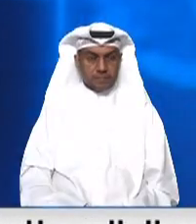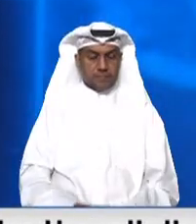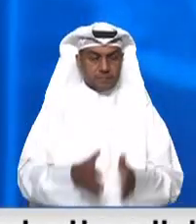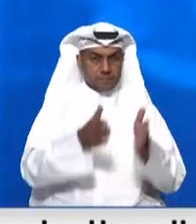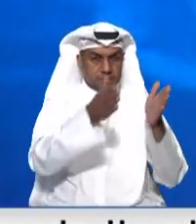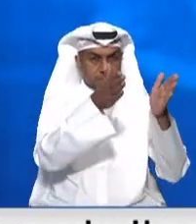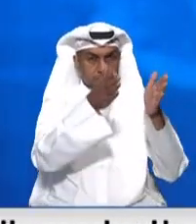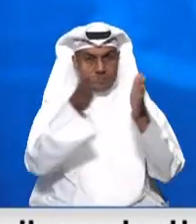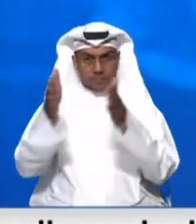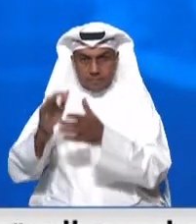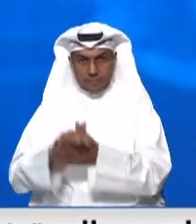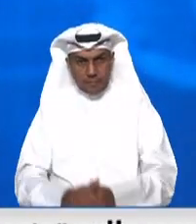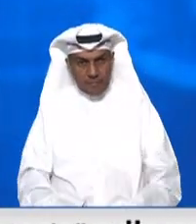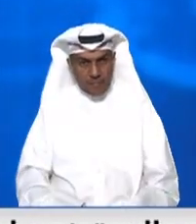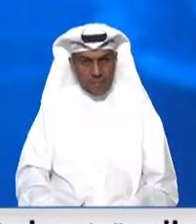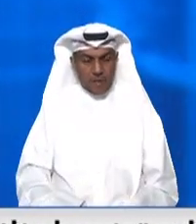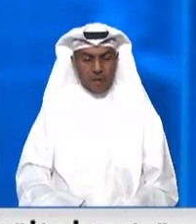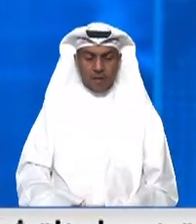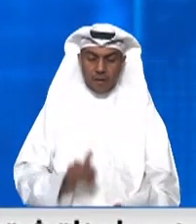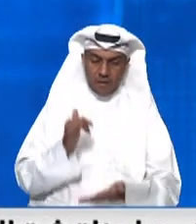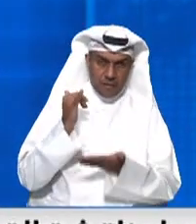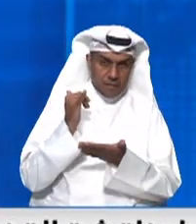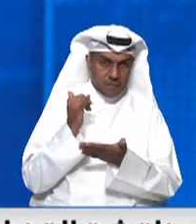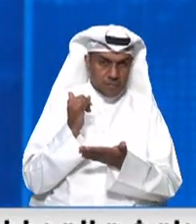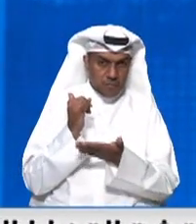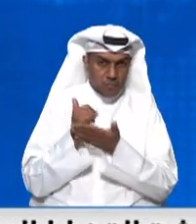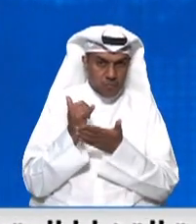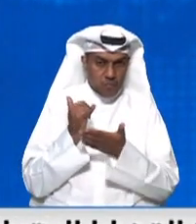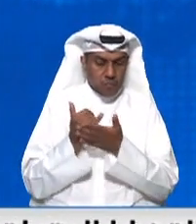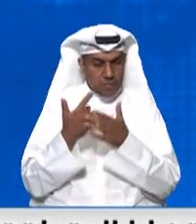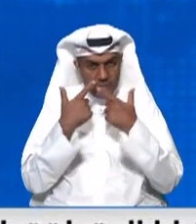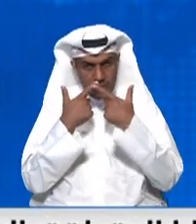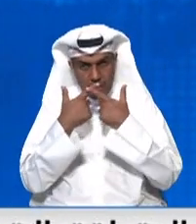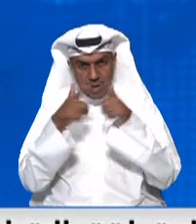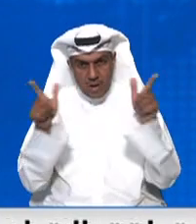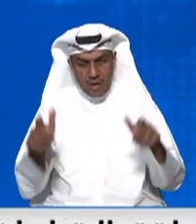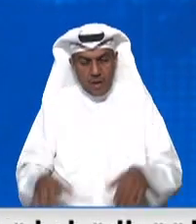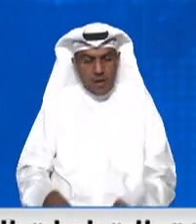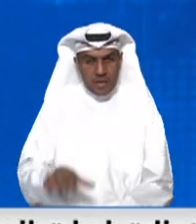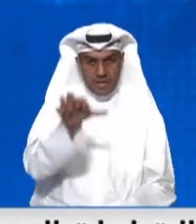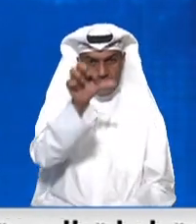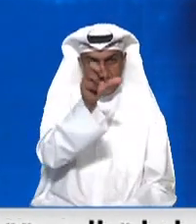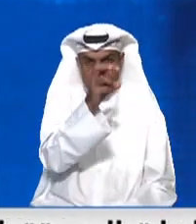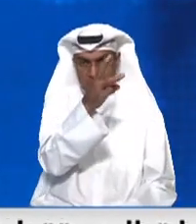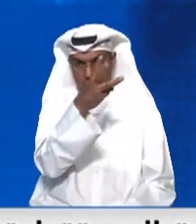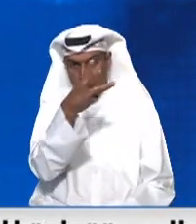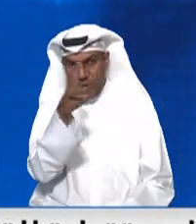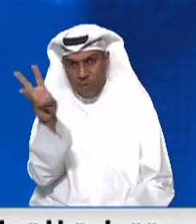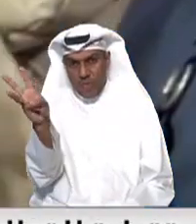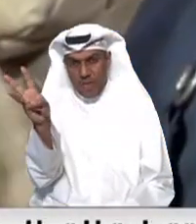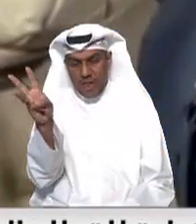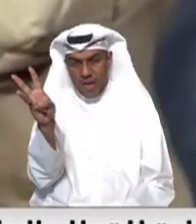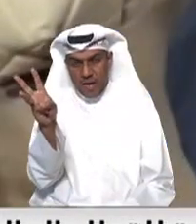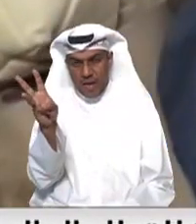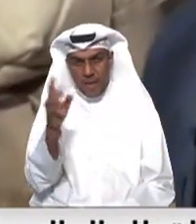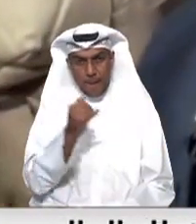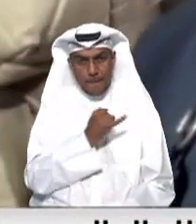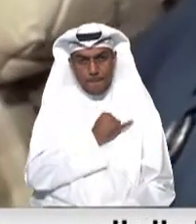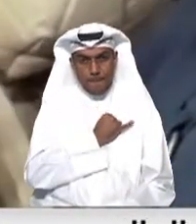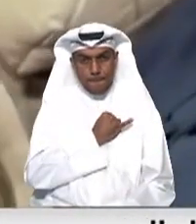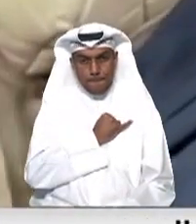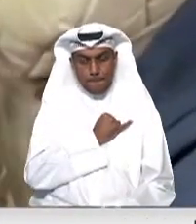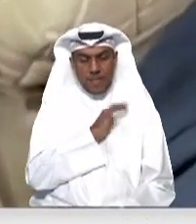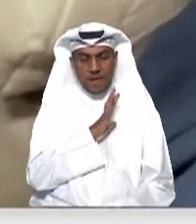وفي أخبارنا الدولية، أعلنت مصادر أمنية عن الإفراج عن 39 من المدنيين الفلسطينيين